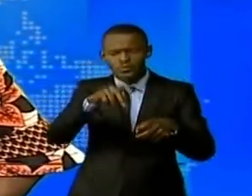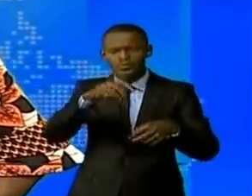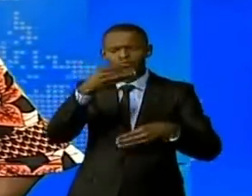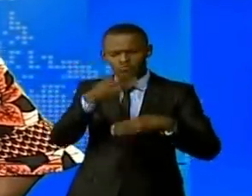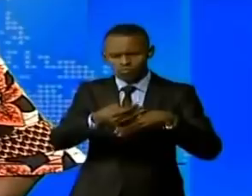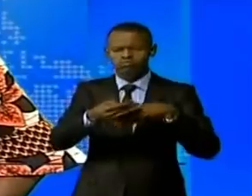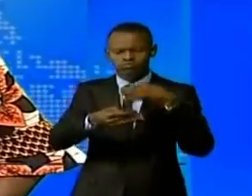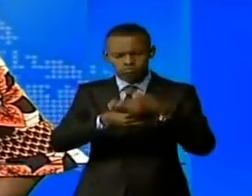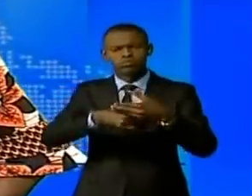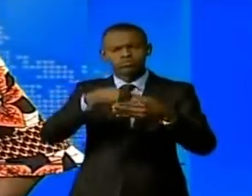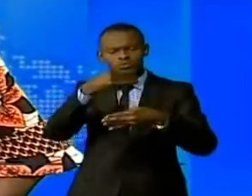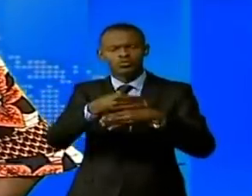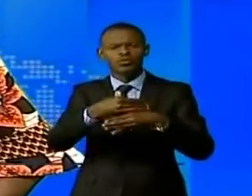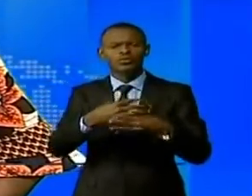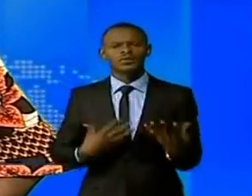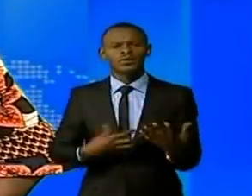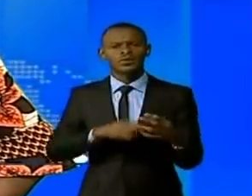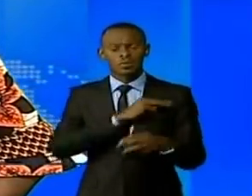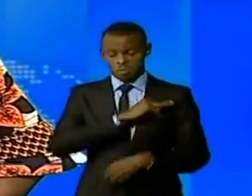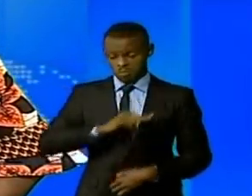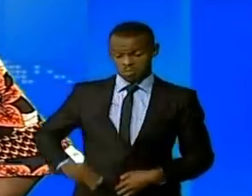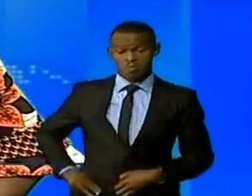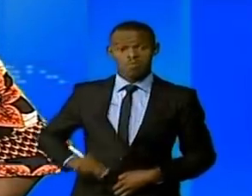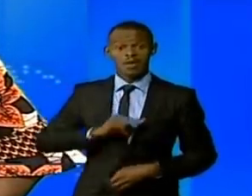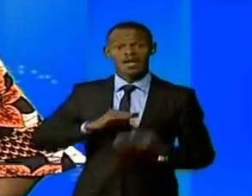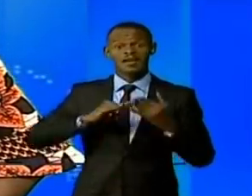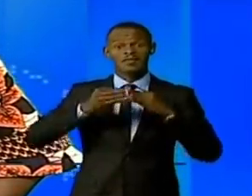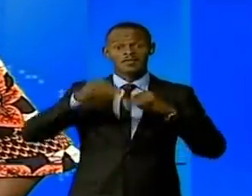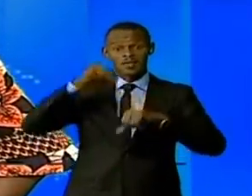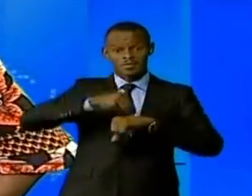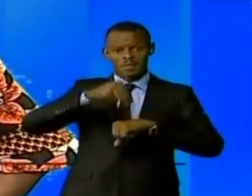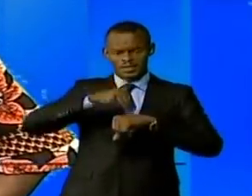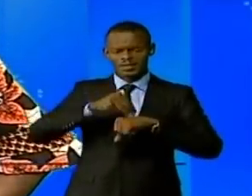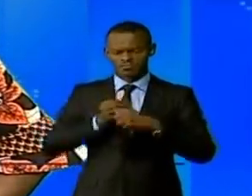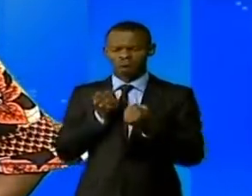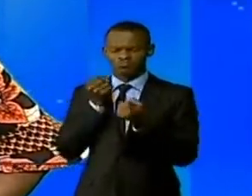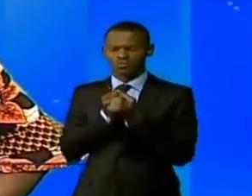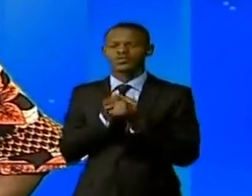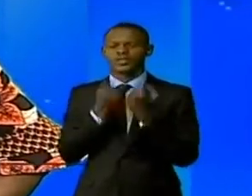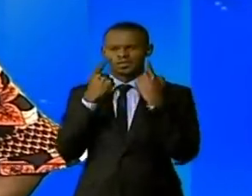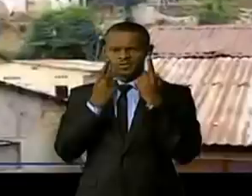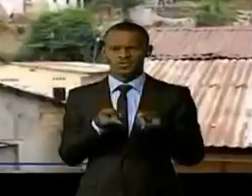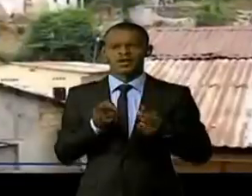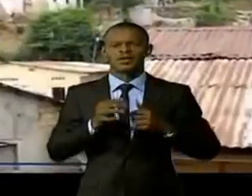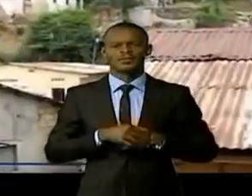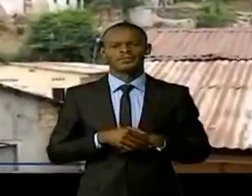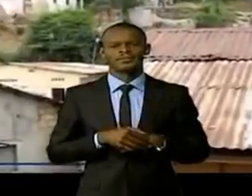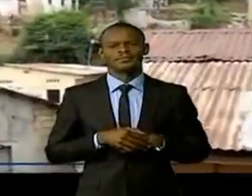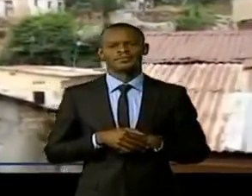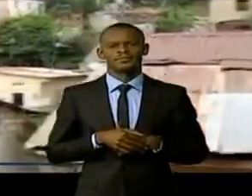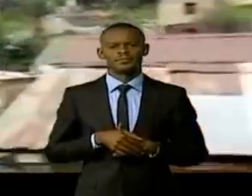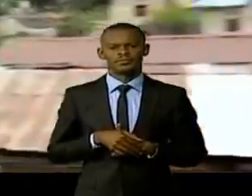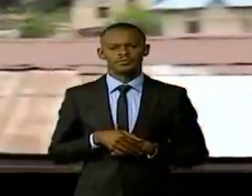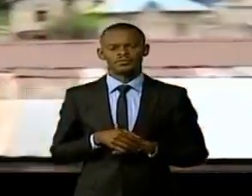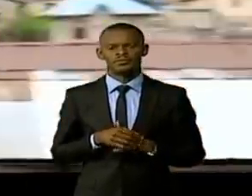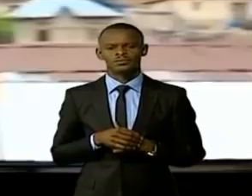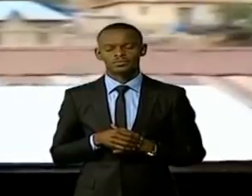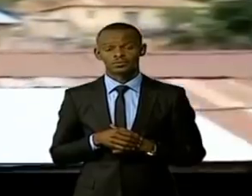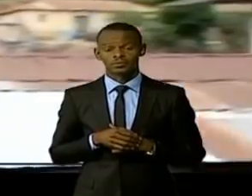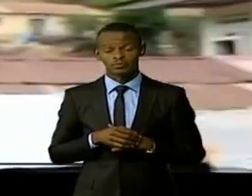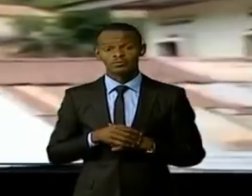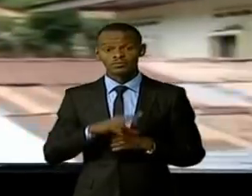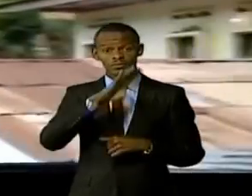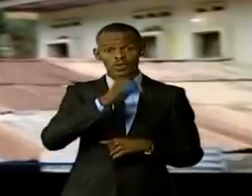mairie de Matadi. Regardons ça en images dans ce reportage de Pierre Ombu. C'est coin perdu de la commune de